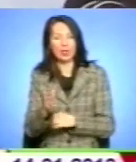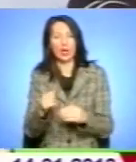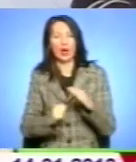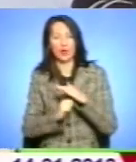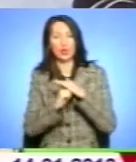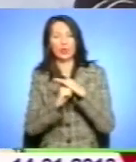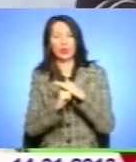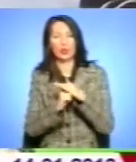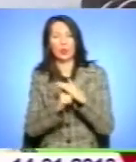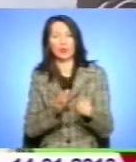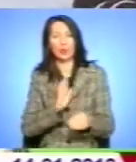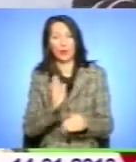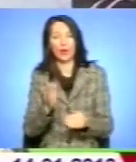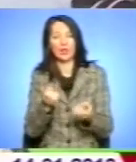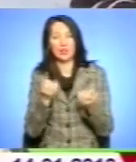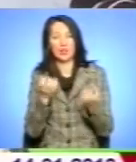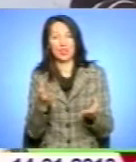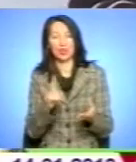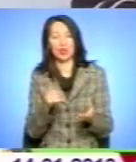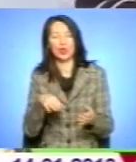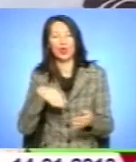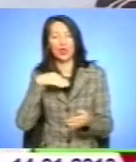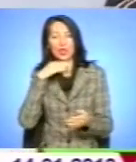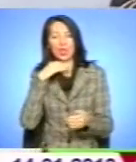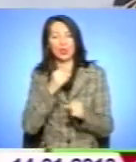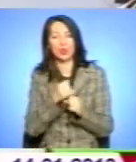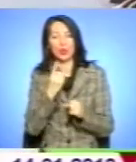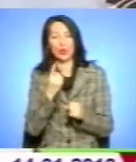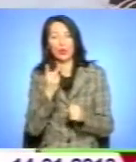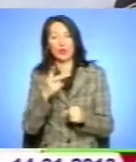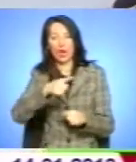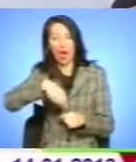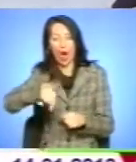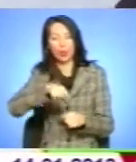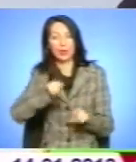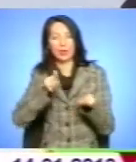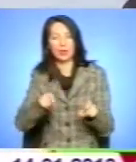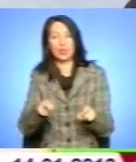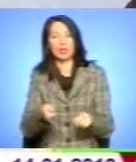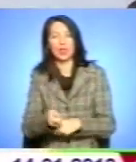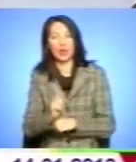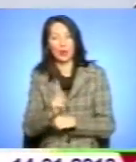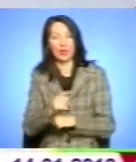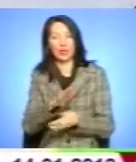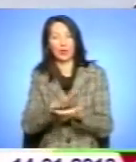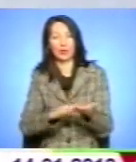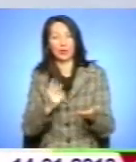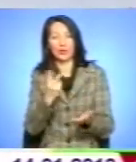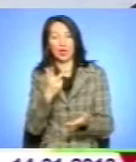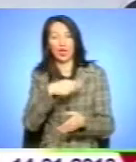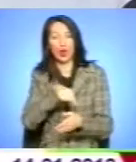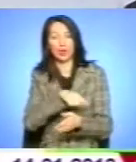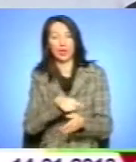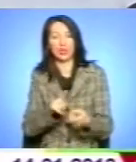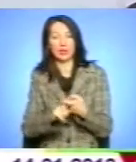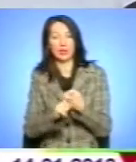основному. Буває, звичайно, таке, що достатньо зробити одну-дві лунки, сісти і ловити протягом 2-3 годин, в залежності, скільки